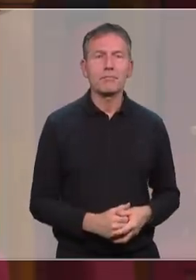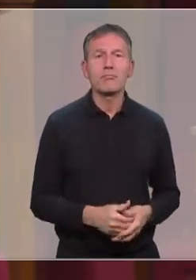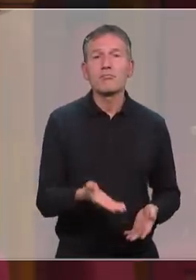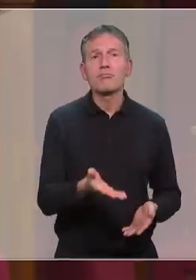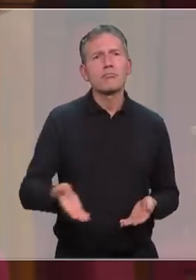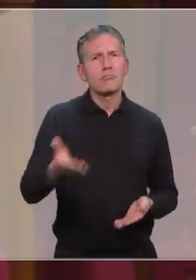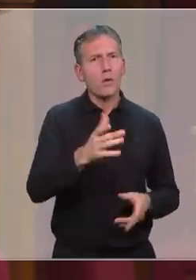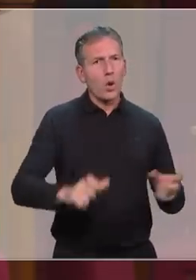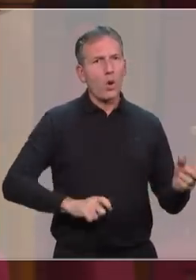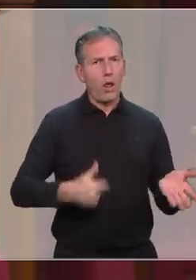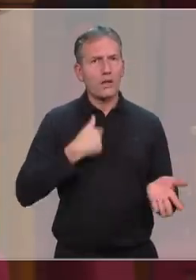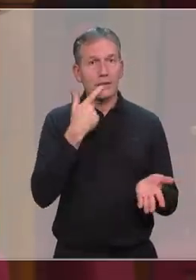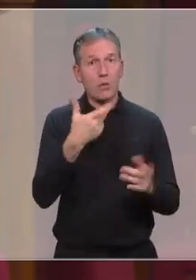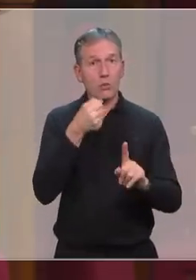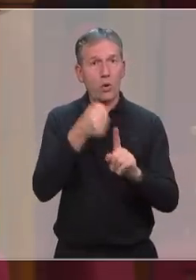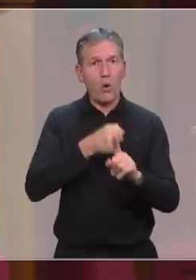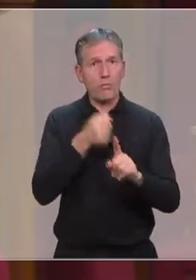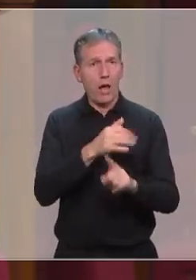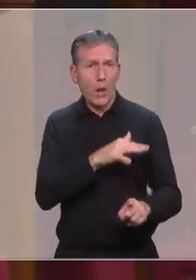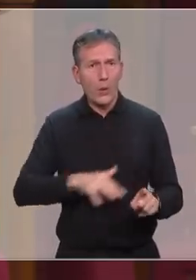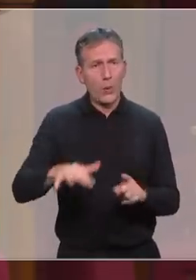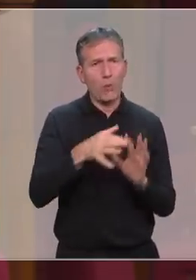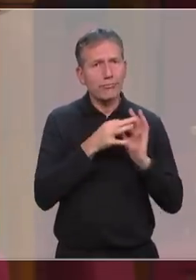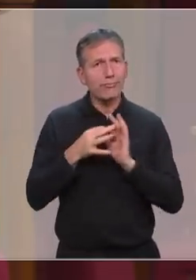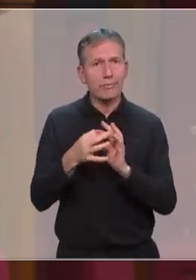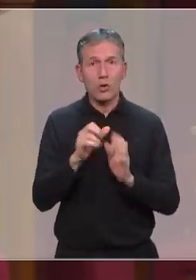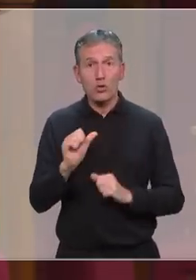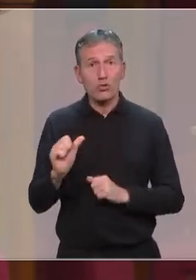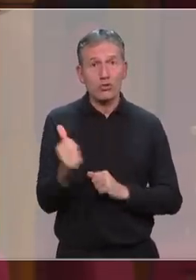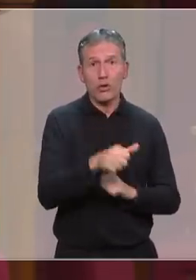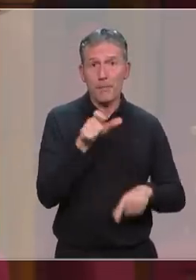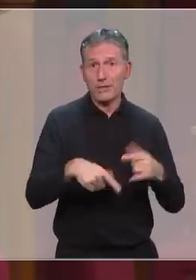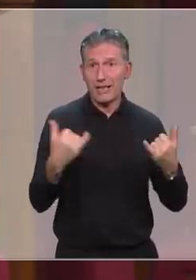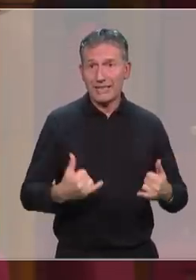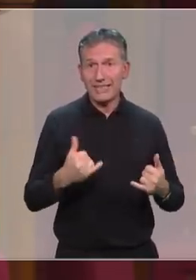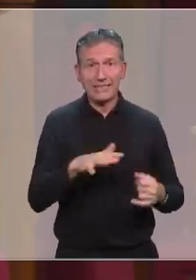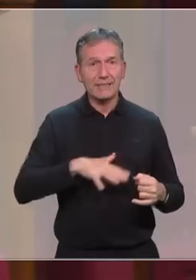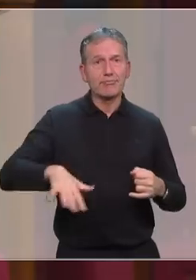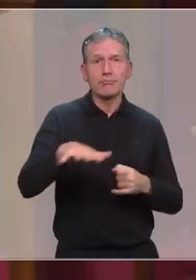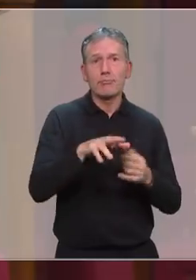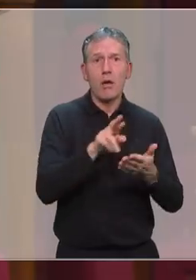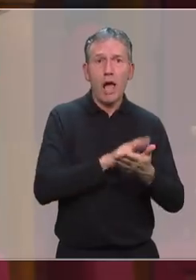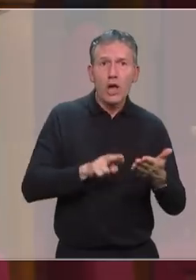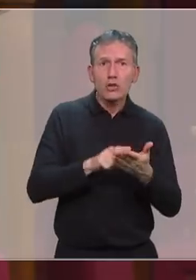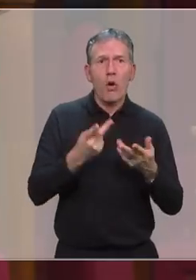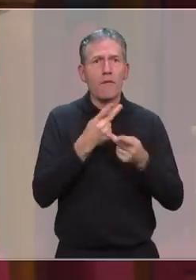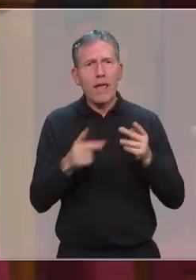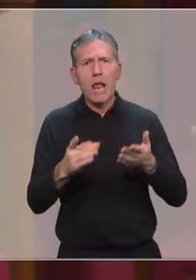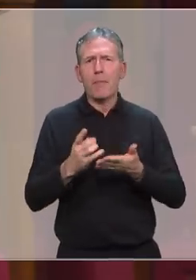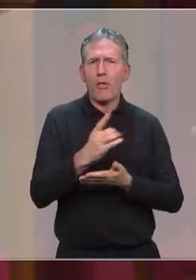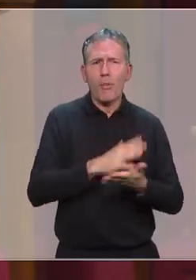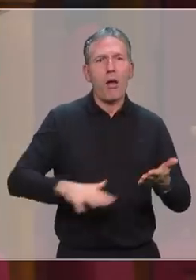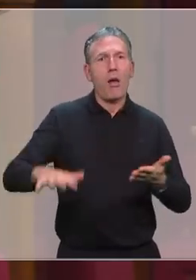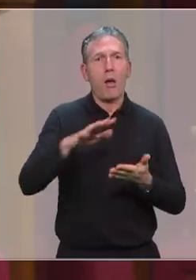ce combat est le combat de tous, c'est notre combat. Alors chacun d'entre nous, dans chacune de nos circonscriptions, passons ce message